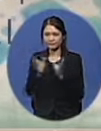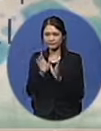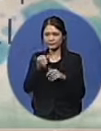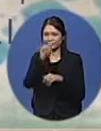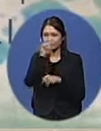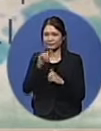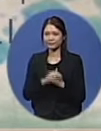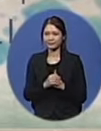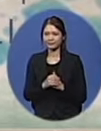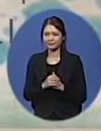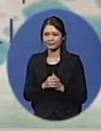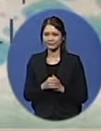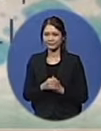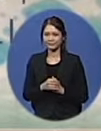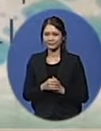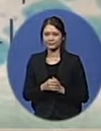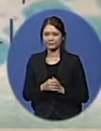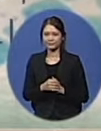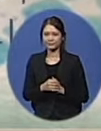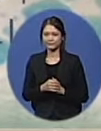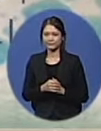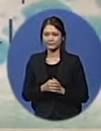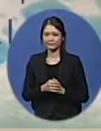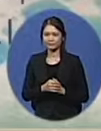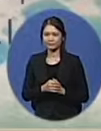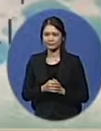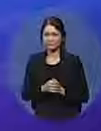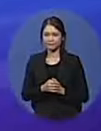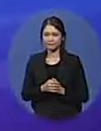예정입니다. 국지TV 뉴스 김지한입니다.